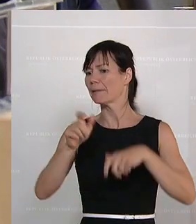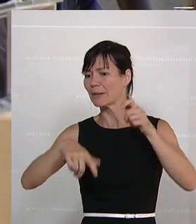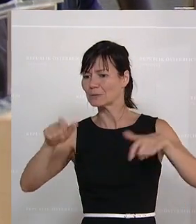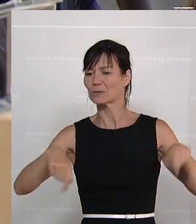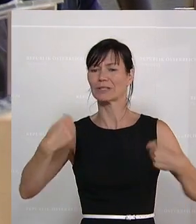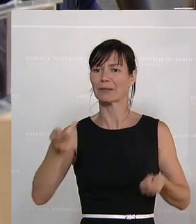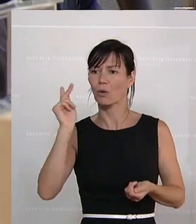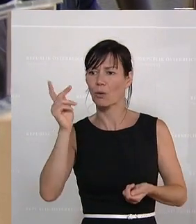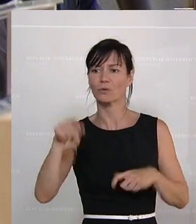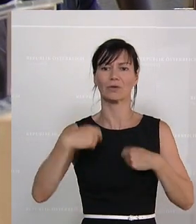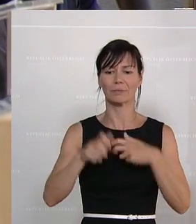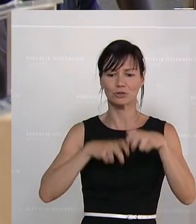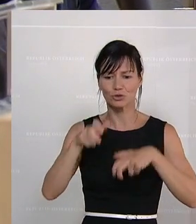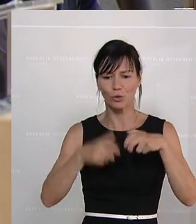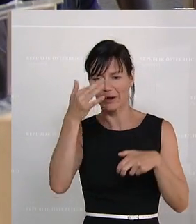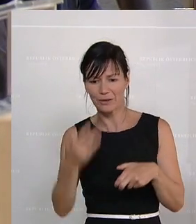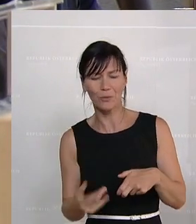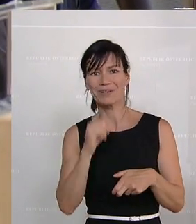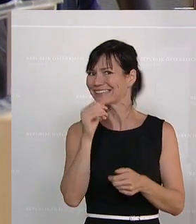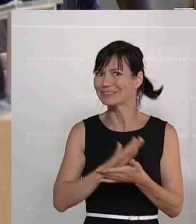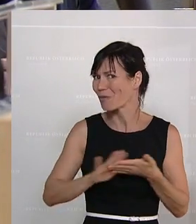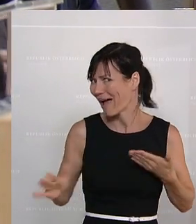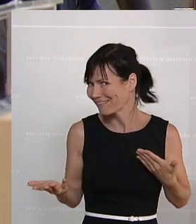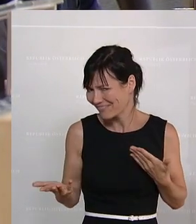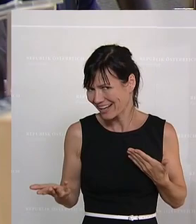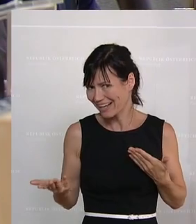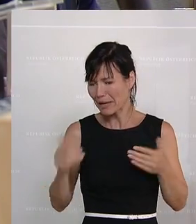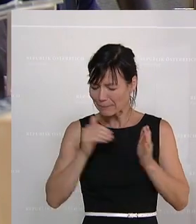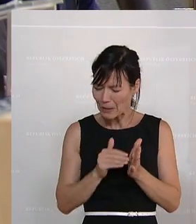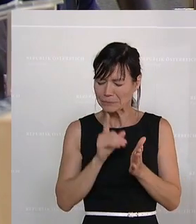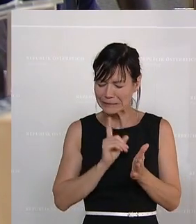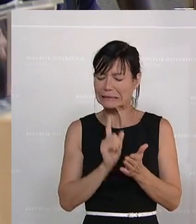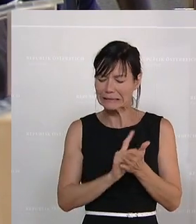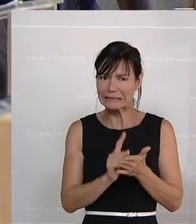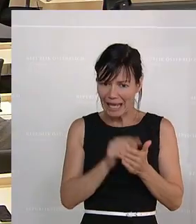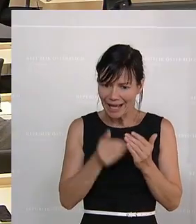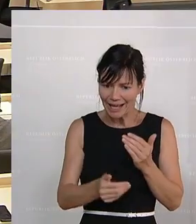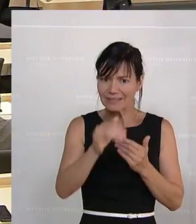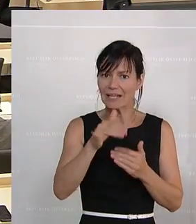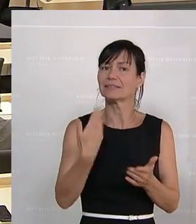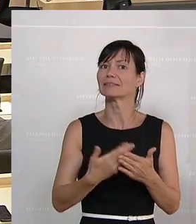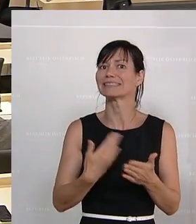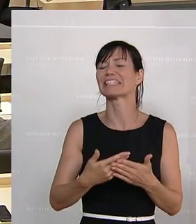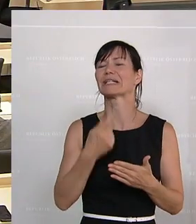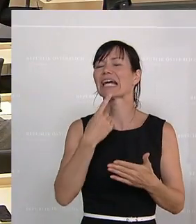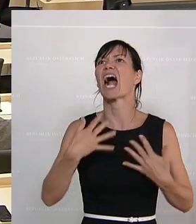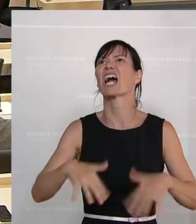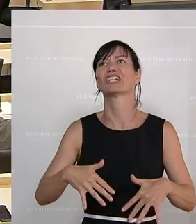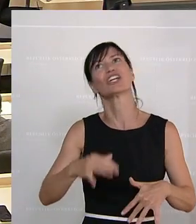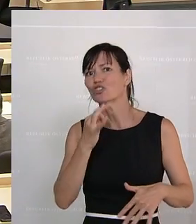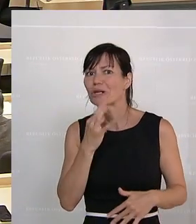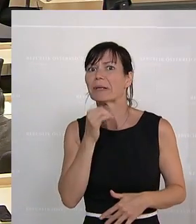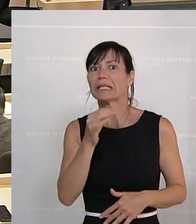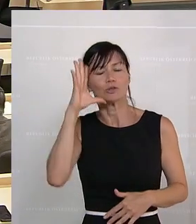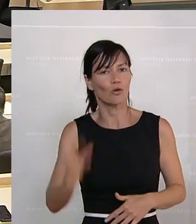steuermann das ist alles nur zu einfach als mandat und deshalb mag das vielleicht für mark wieder komische begriff sein aber was sie ehrlicherweise sagen